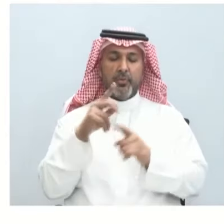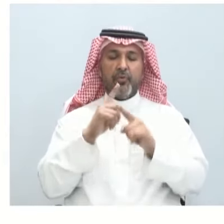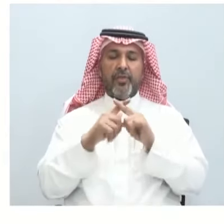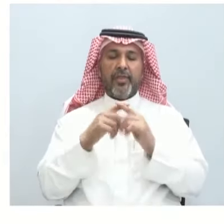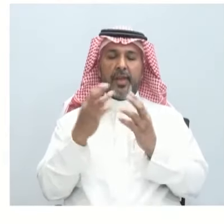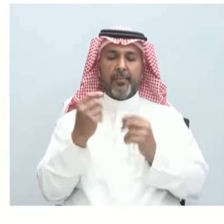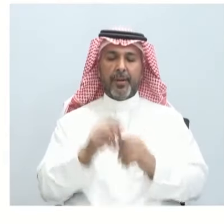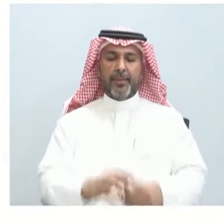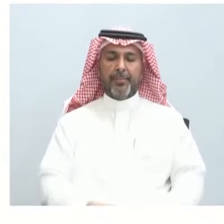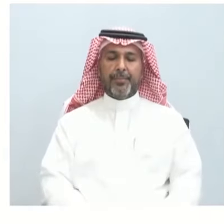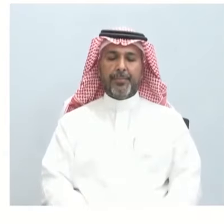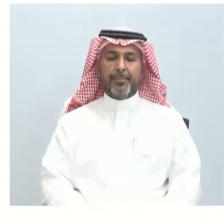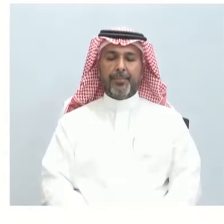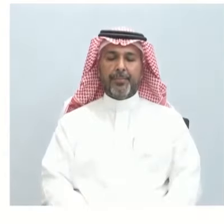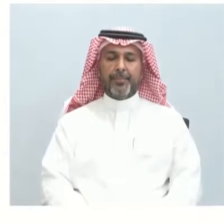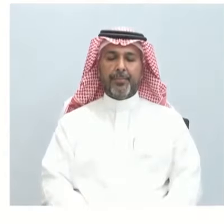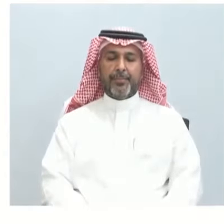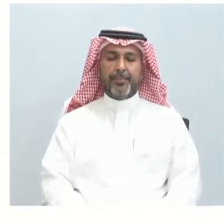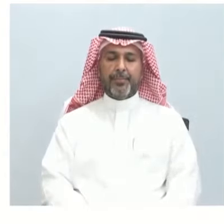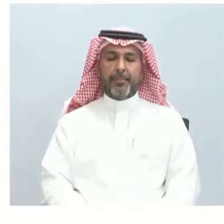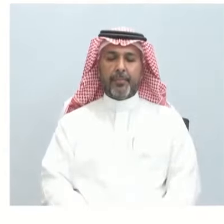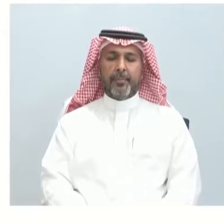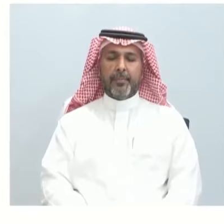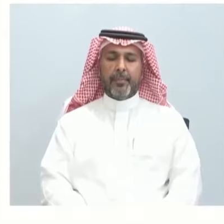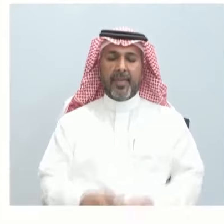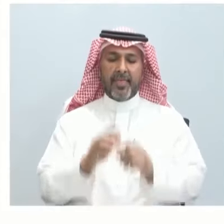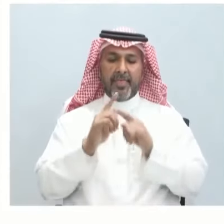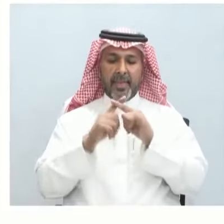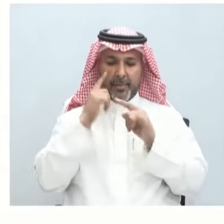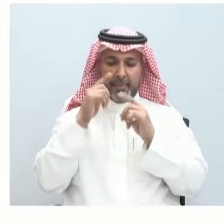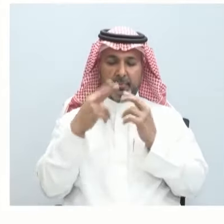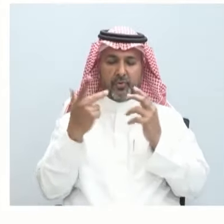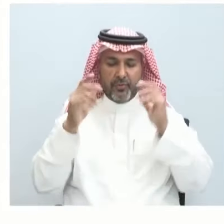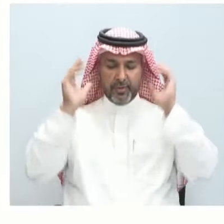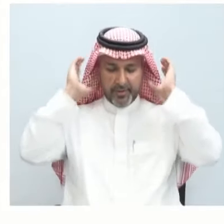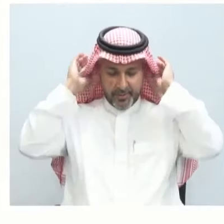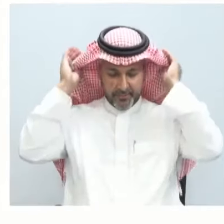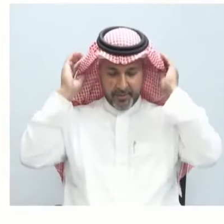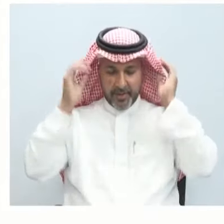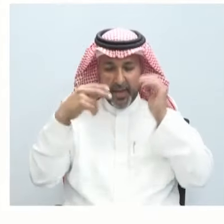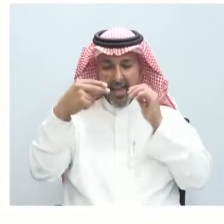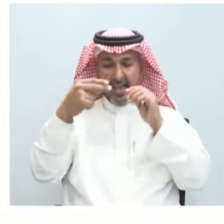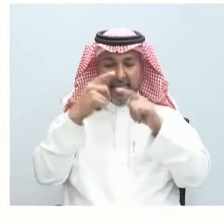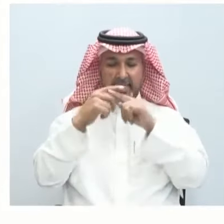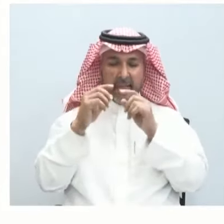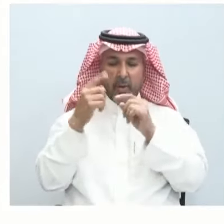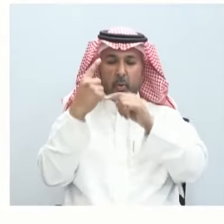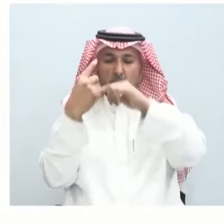ضرب وحيده حد بكثيره حدود كيف يمكن اجراء عمليه الضرب سنقوم بالتوزيع